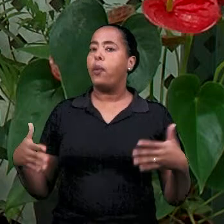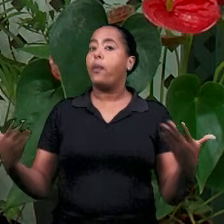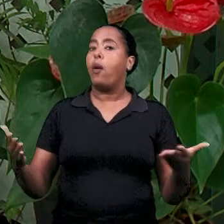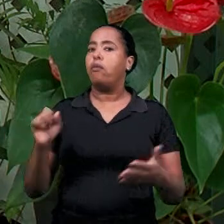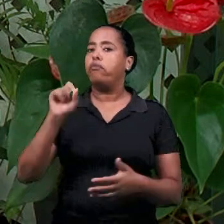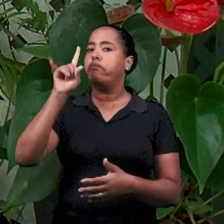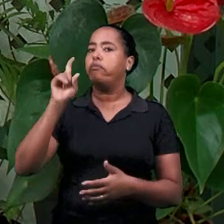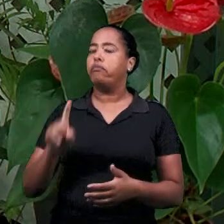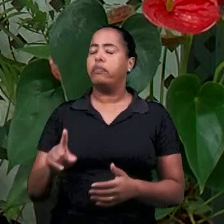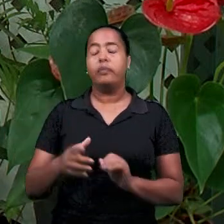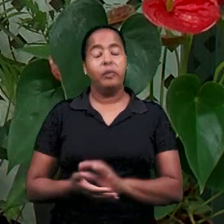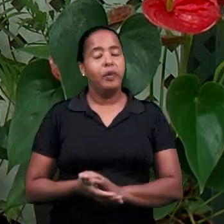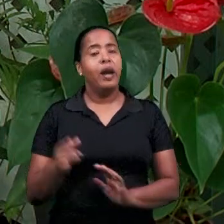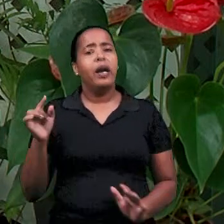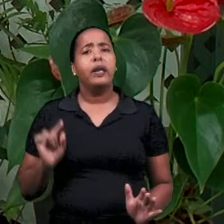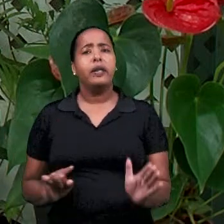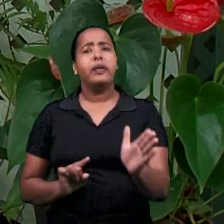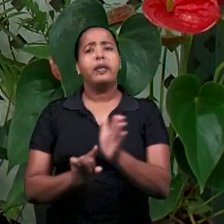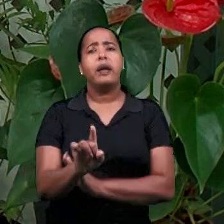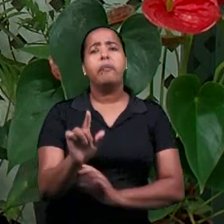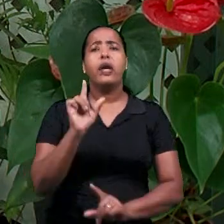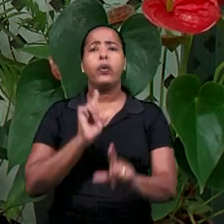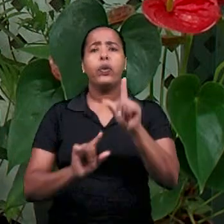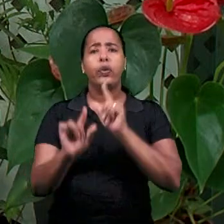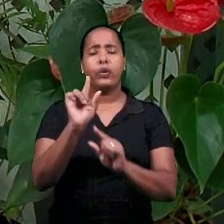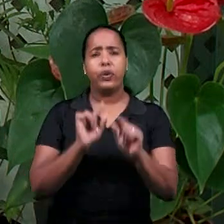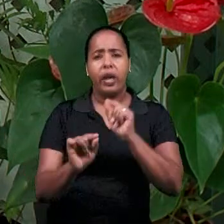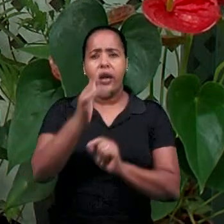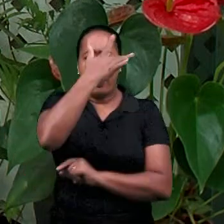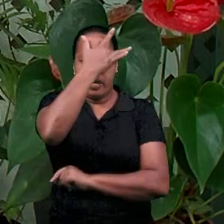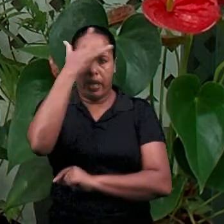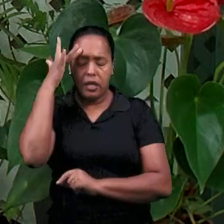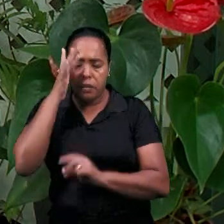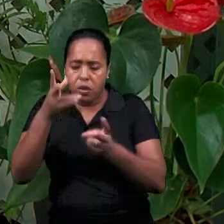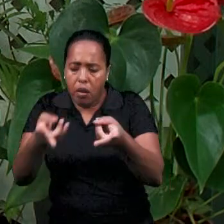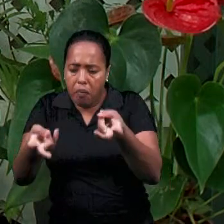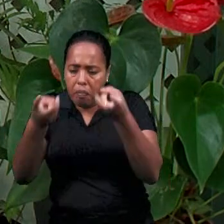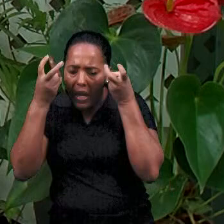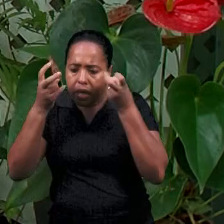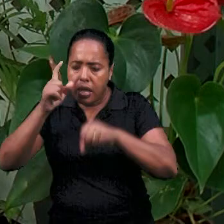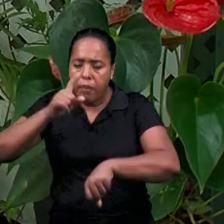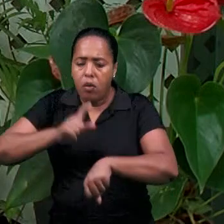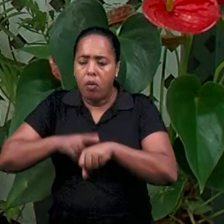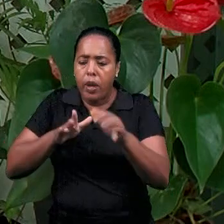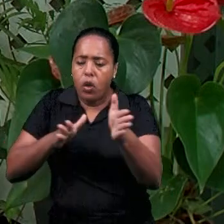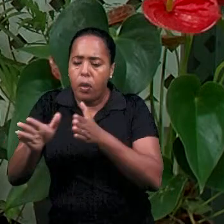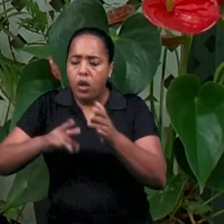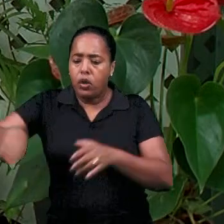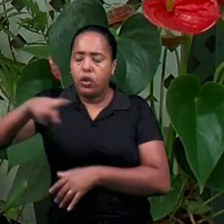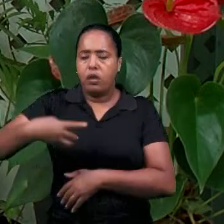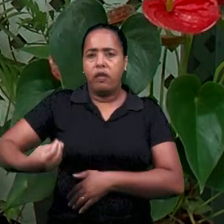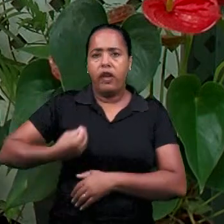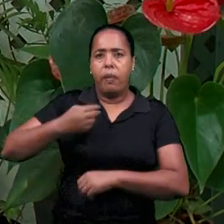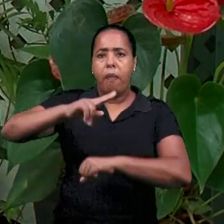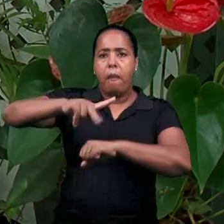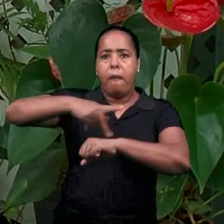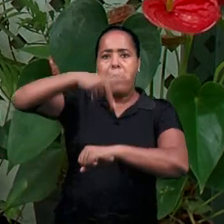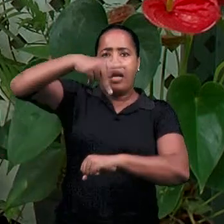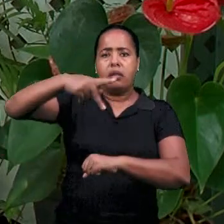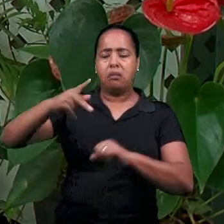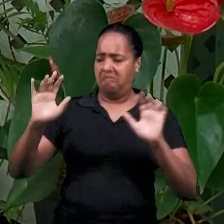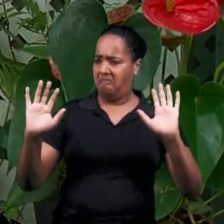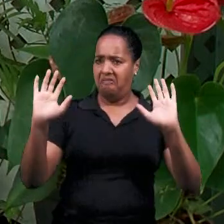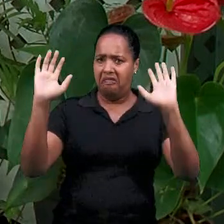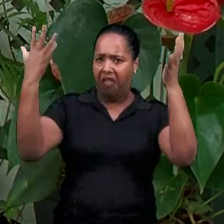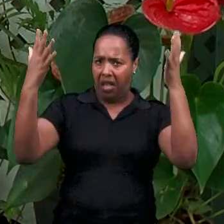Donc, qu'est-ce que nous voulons dans la question? Nous voulons que les personnes puissent s'identifier le moment. Donc, la Pâque, de manière